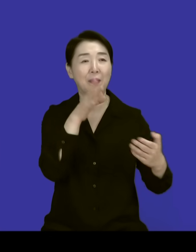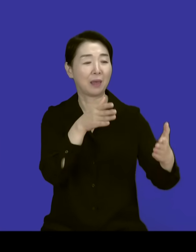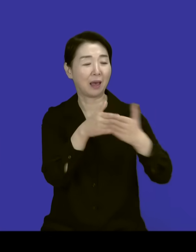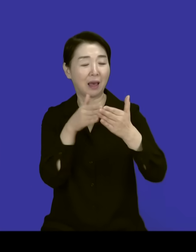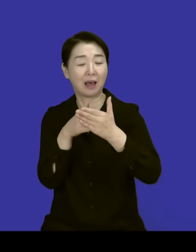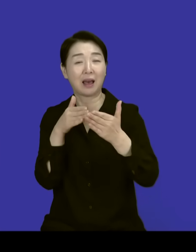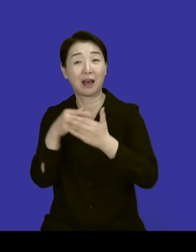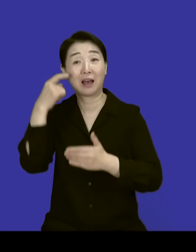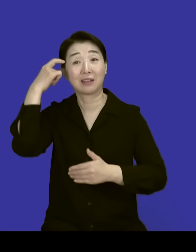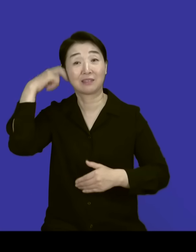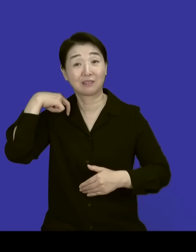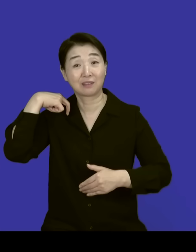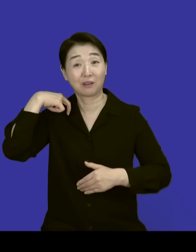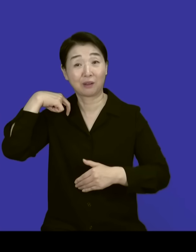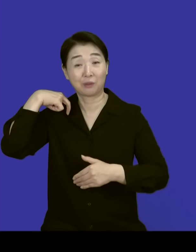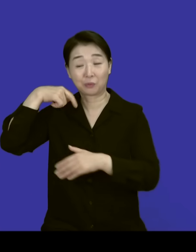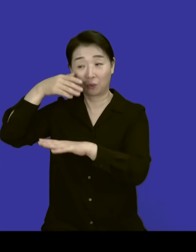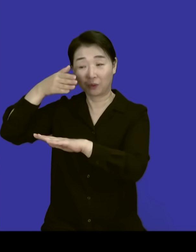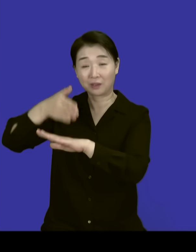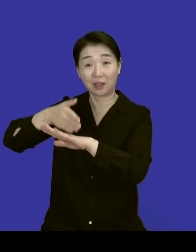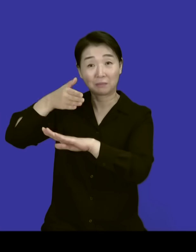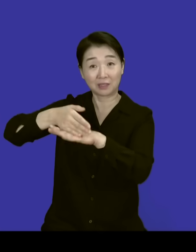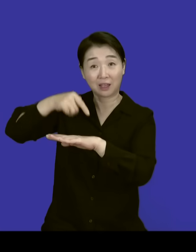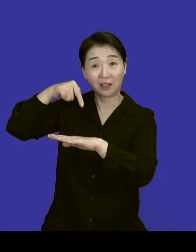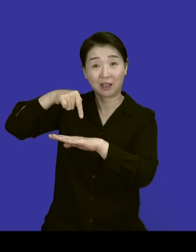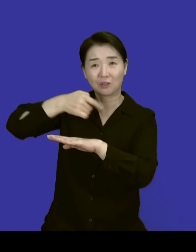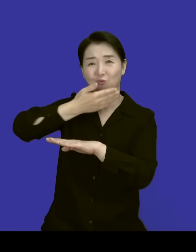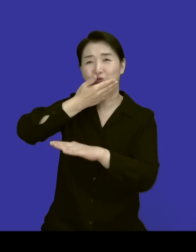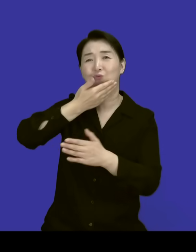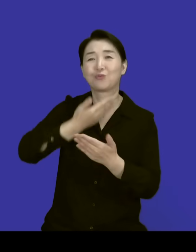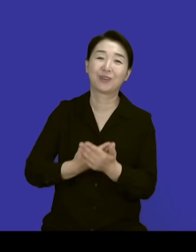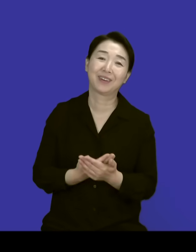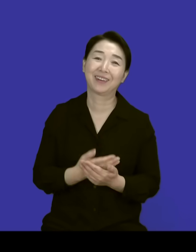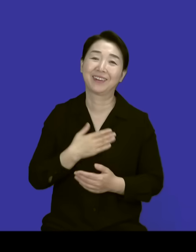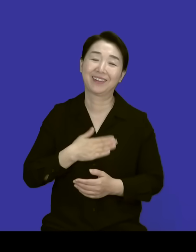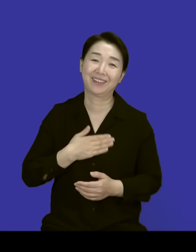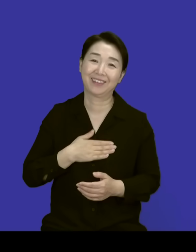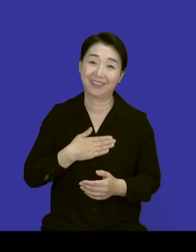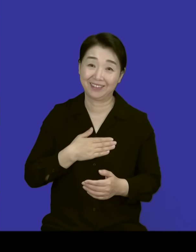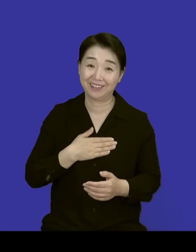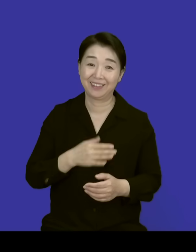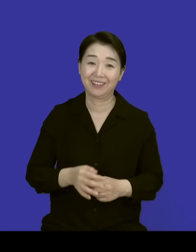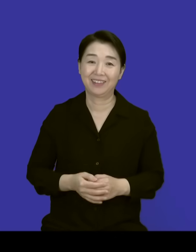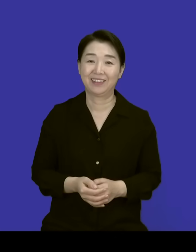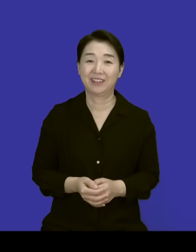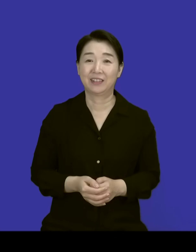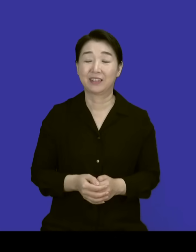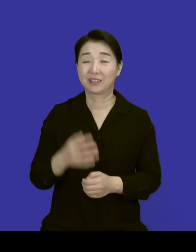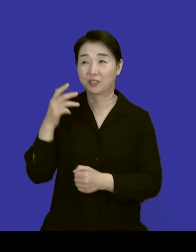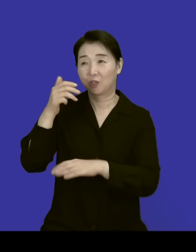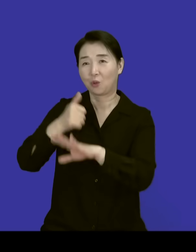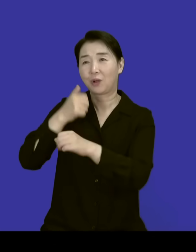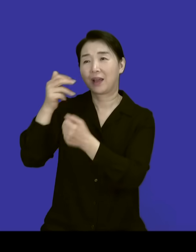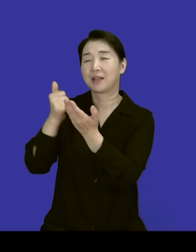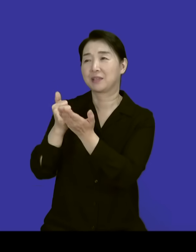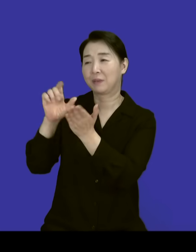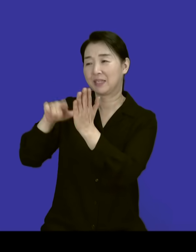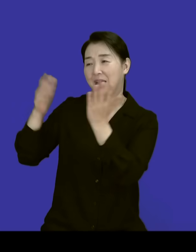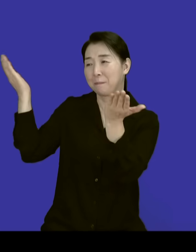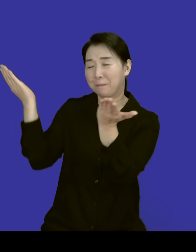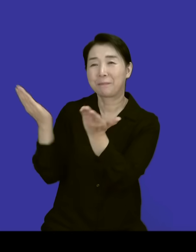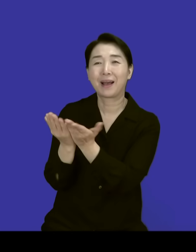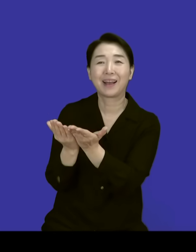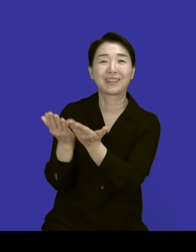네네. 감사와 이게 감사가 얼마나 진짜 중요한 건지 예. 요 때쯤에 때에 따라서 주신 것 같다는 생각이 너무